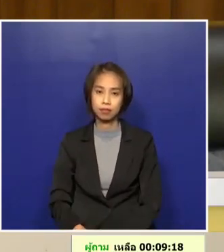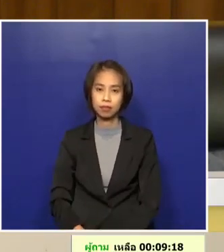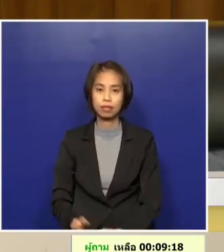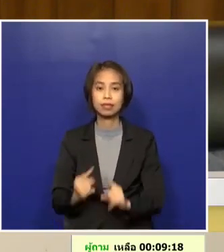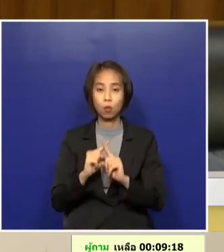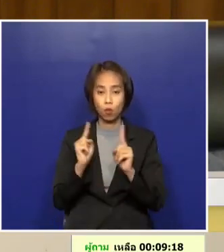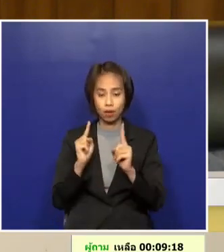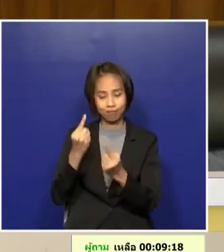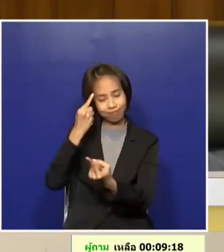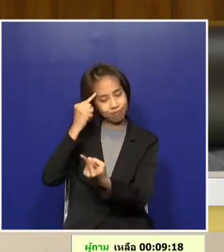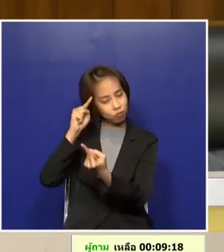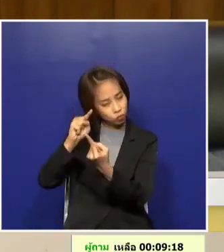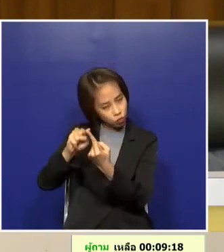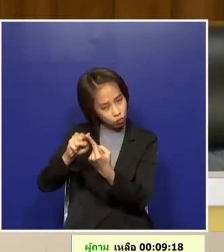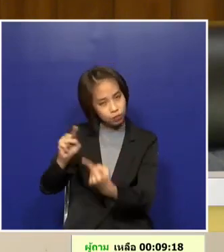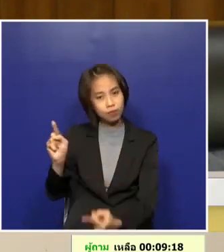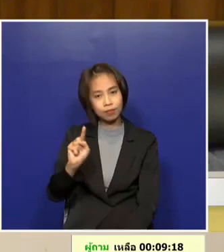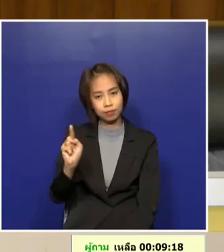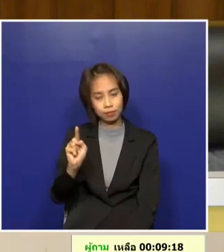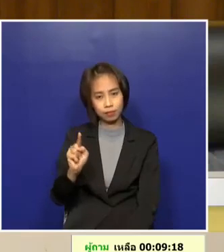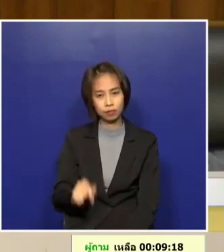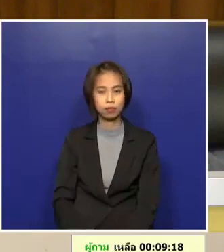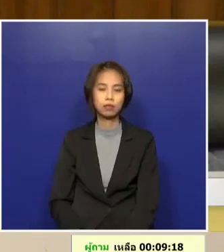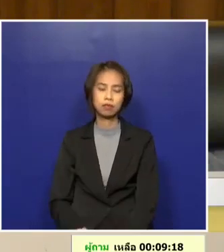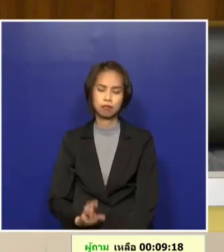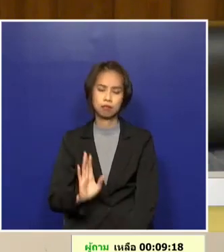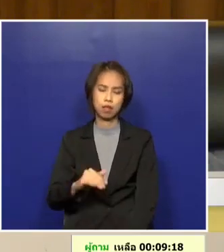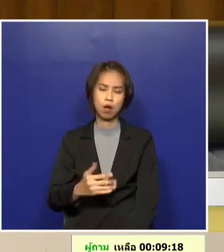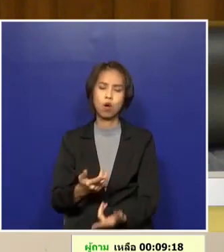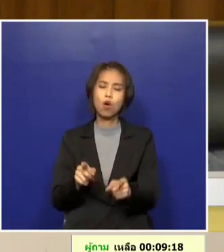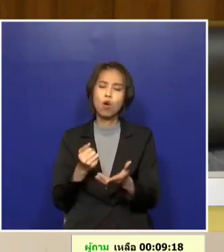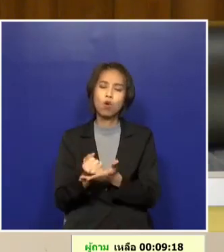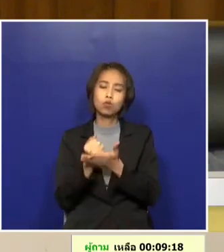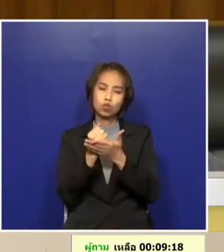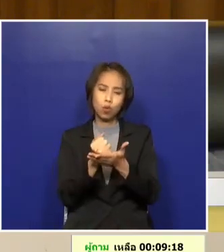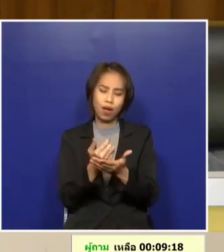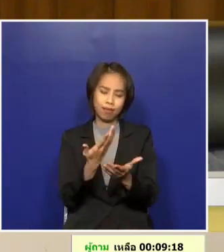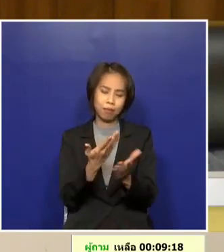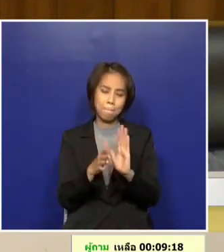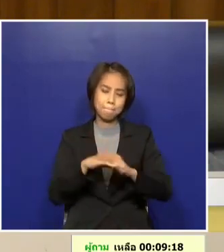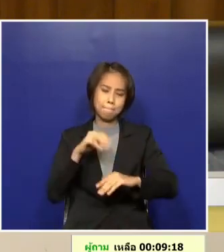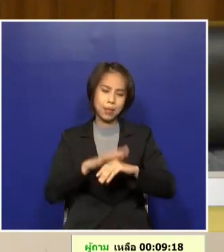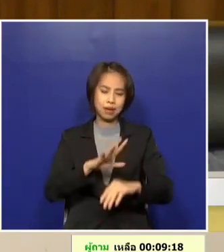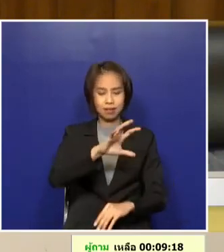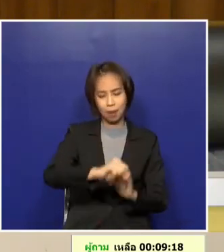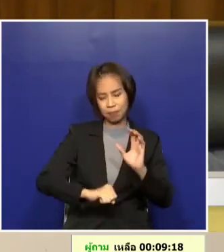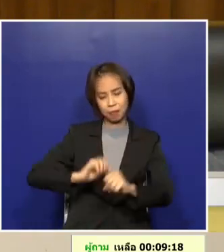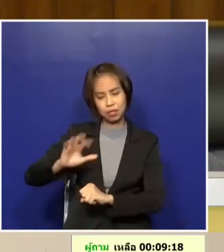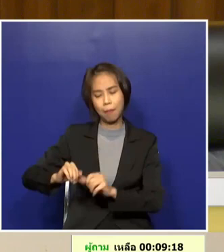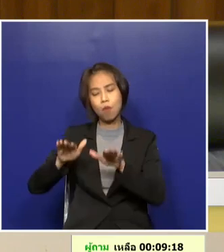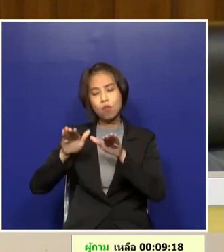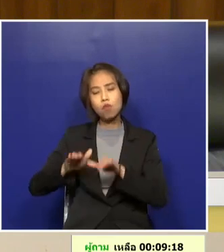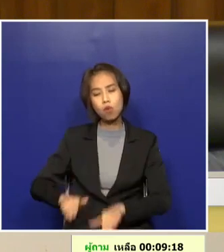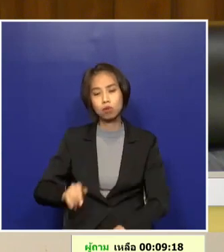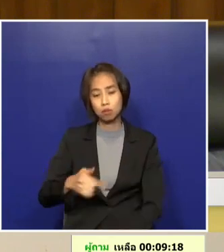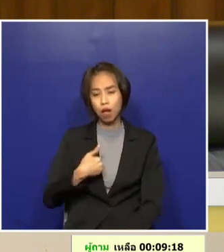งค์ที่สำคัญอันนึงก็คือในเรื่องของการลดในการสัมผัสการใช้เงินสดตรงนี้นะครับก็เป็นวัตถุประสงค์หนึ่งนะครับที่เรา